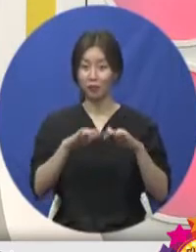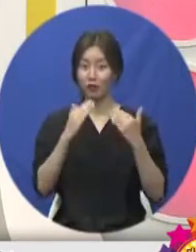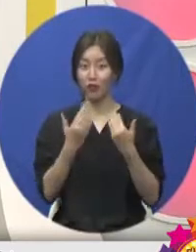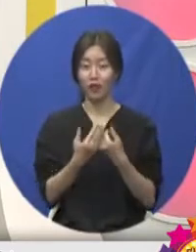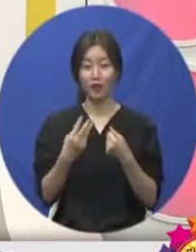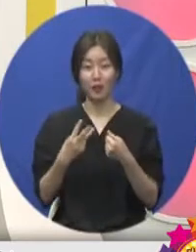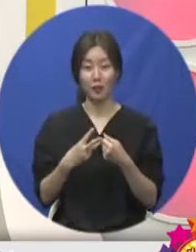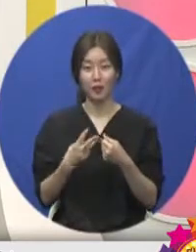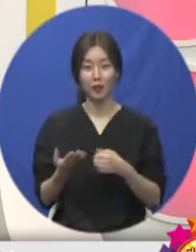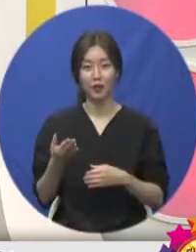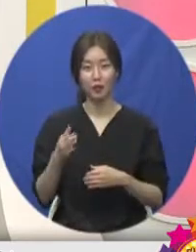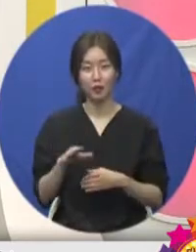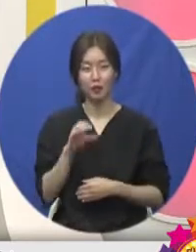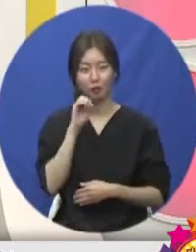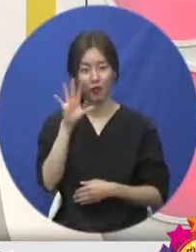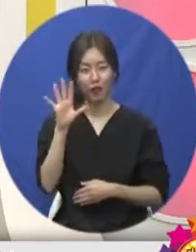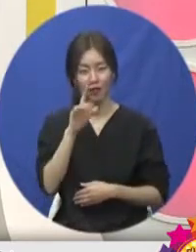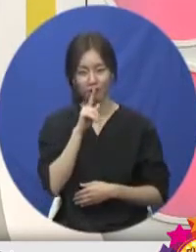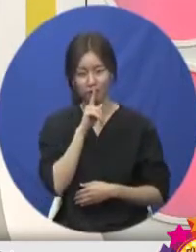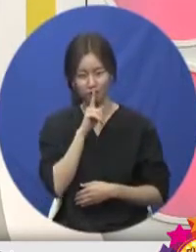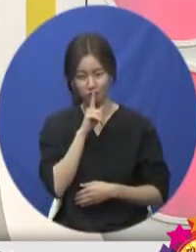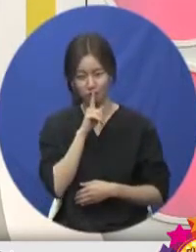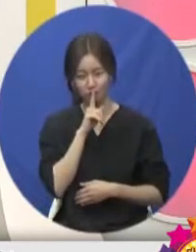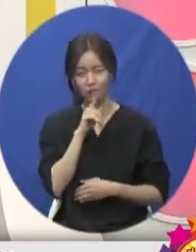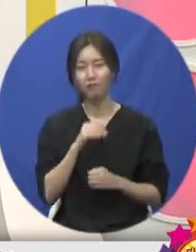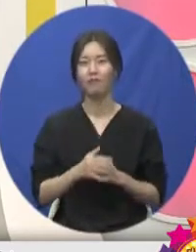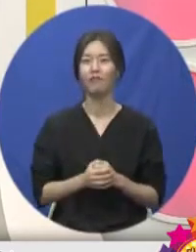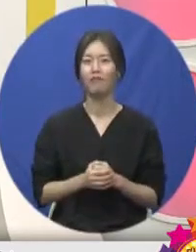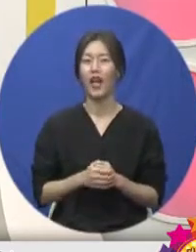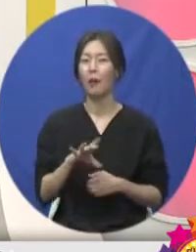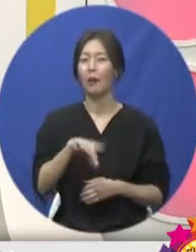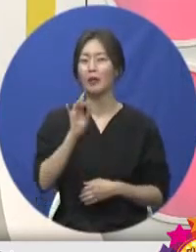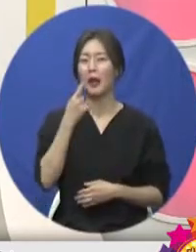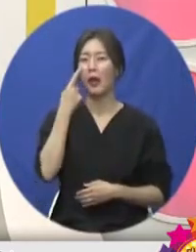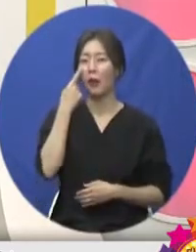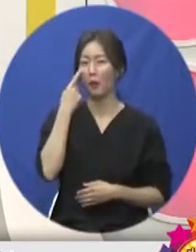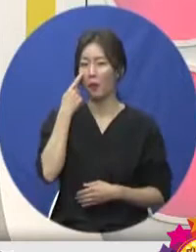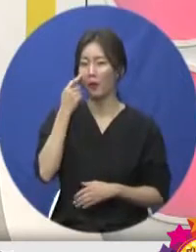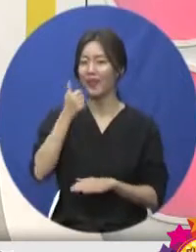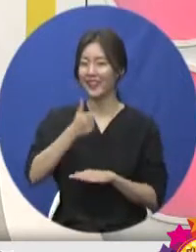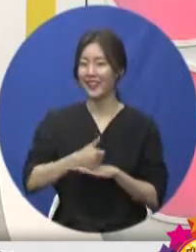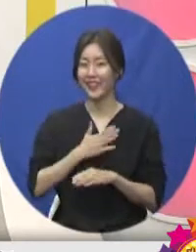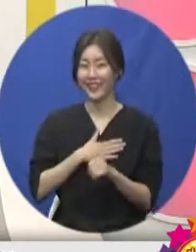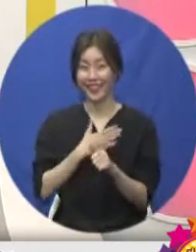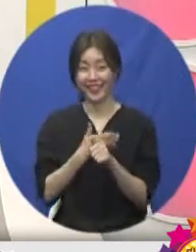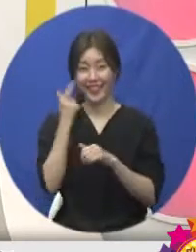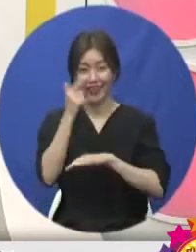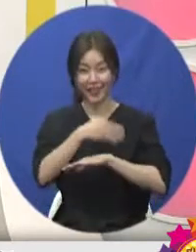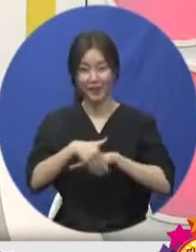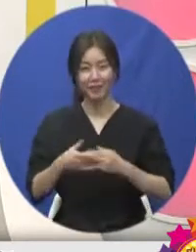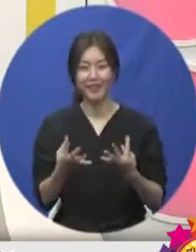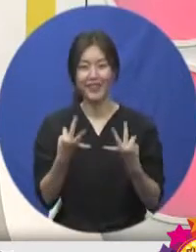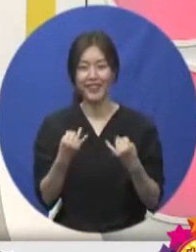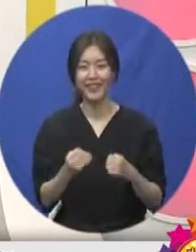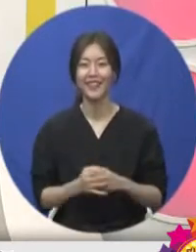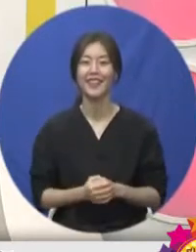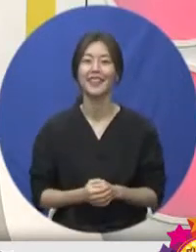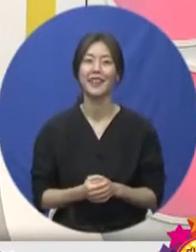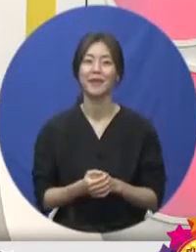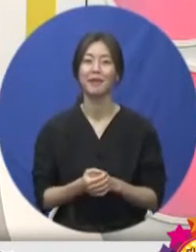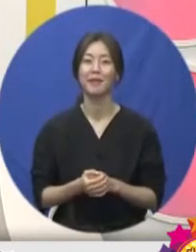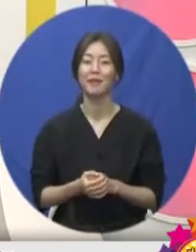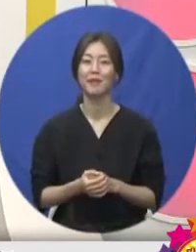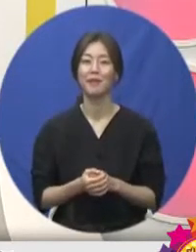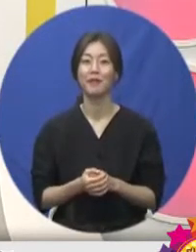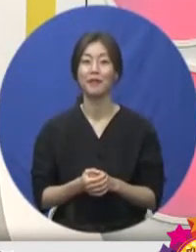세 번째지만 네. 다들 이야기를 안 하시고, 네. 나 일단은 이제 해보고 할란다 하시는 분들이 계세요, 어머니? 네.